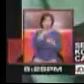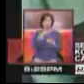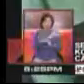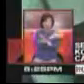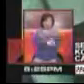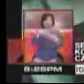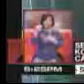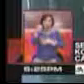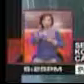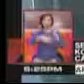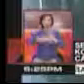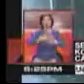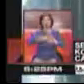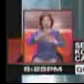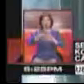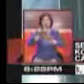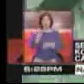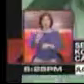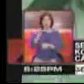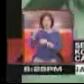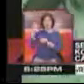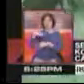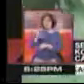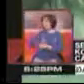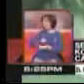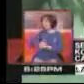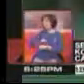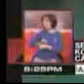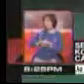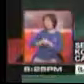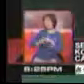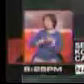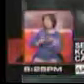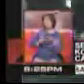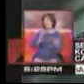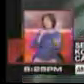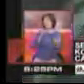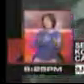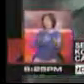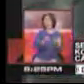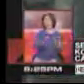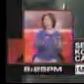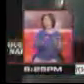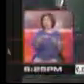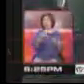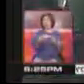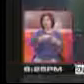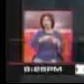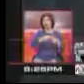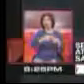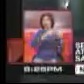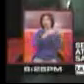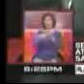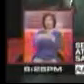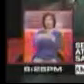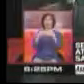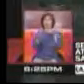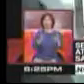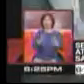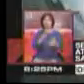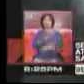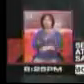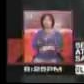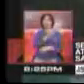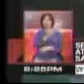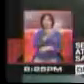lansangan. Inginuso rin ang asset at tatlong kilabot na pusher sa loob ng terminal. Kinilala niya ang leader ng grupo na isang alias